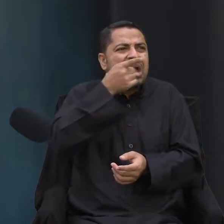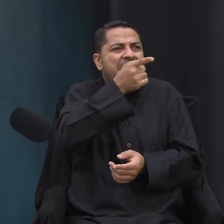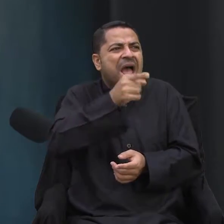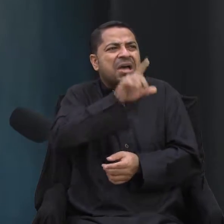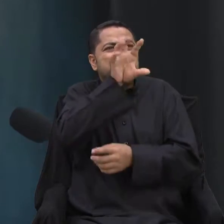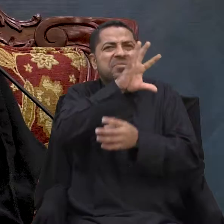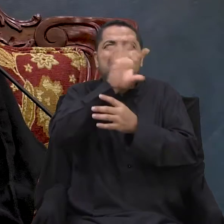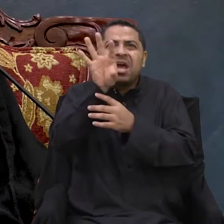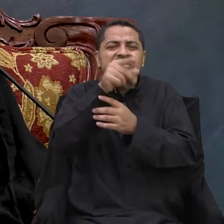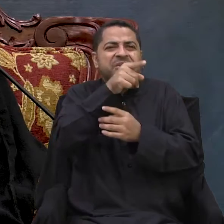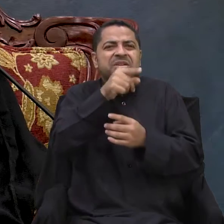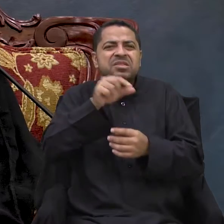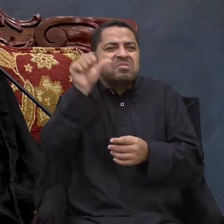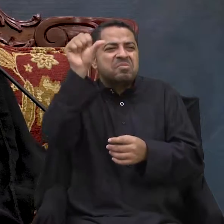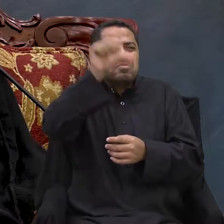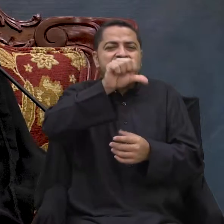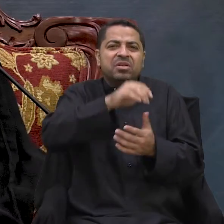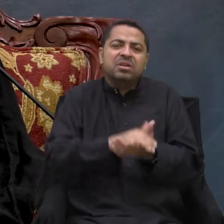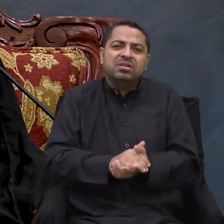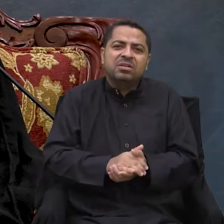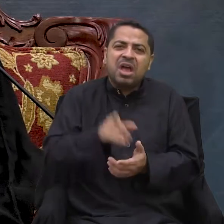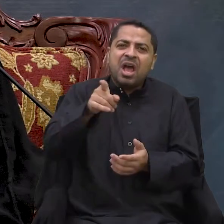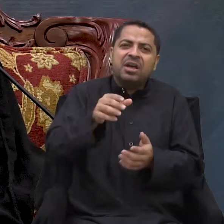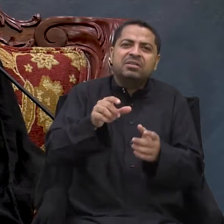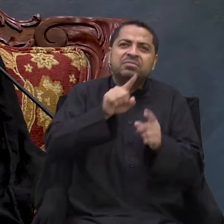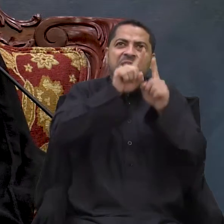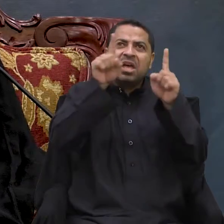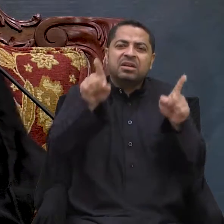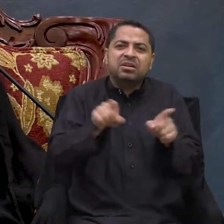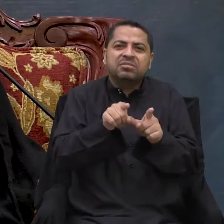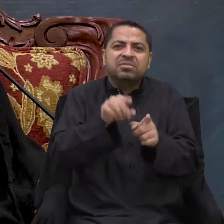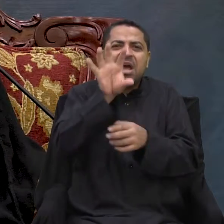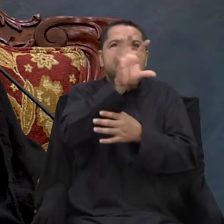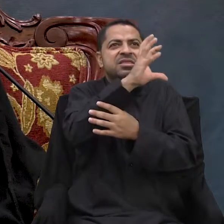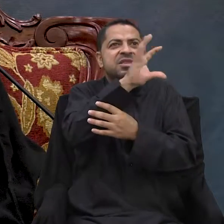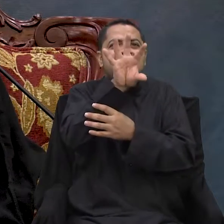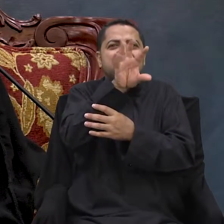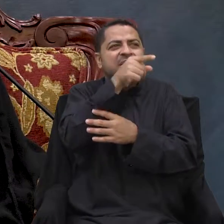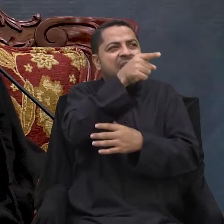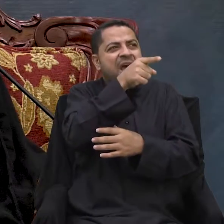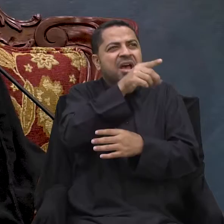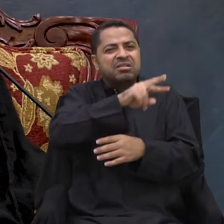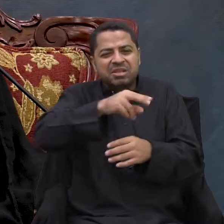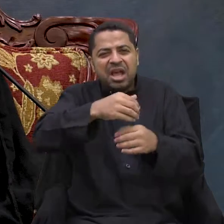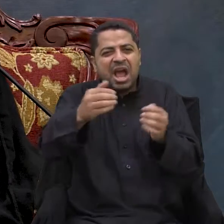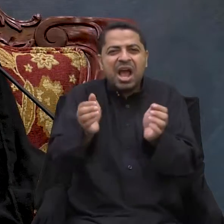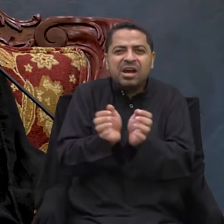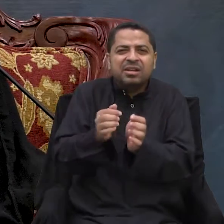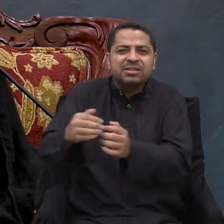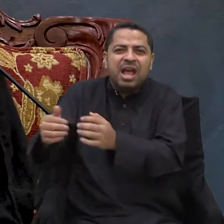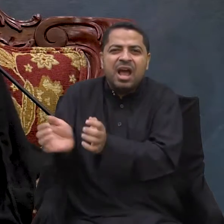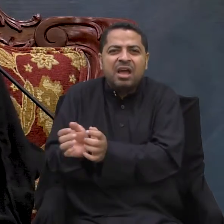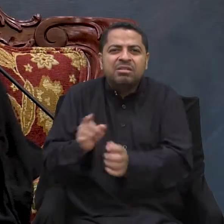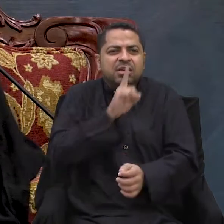السلبية التي تقول هذه مثلا الفضائيات كذا وكذا.